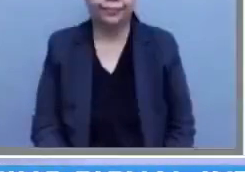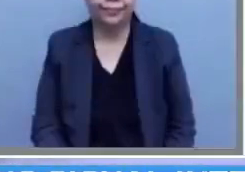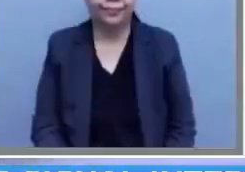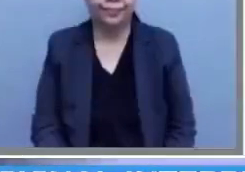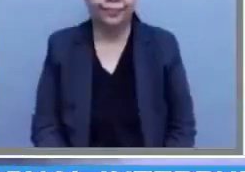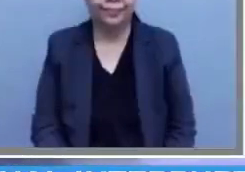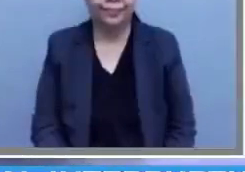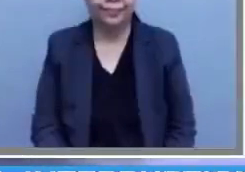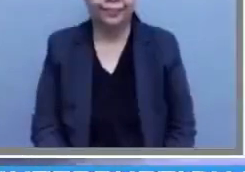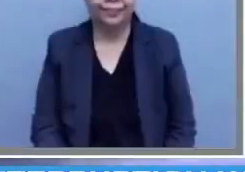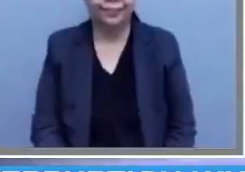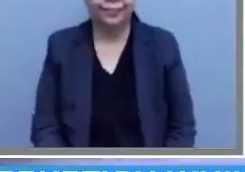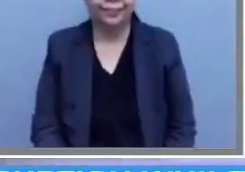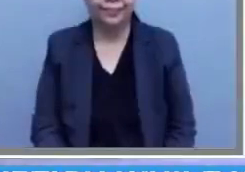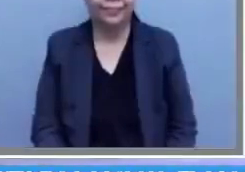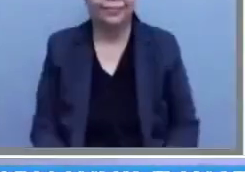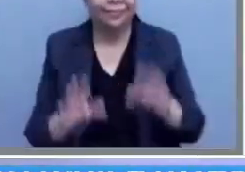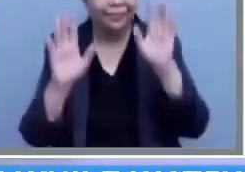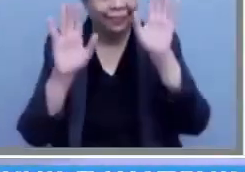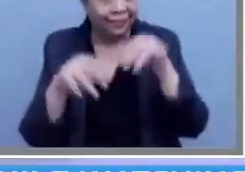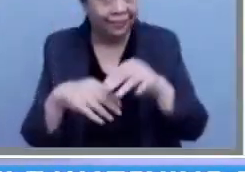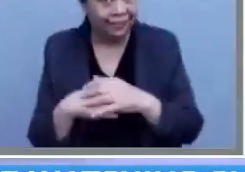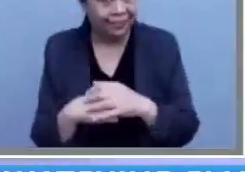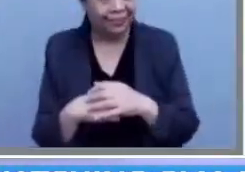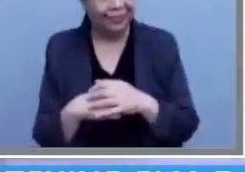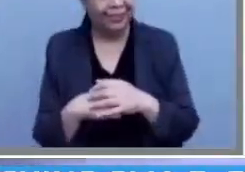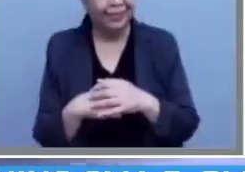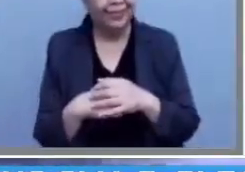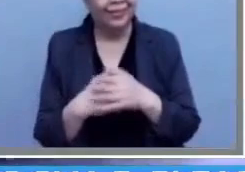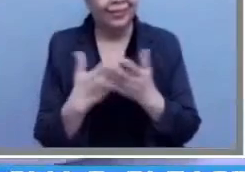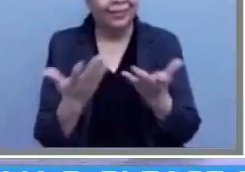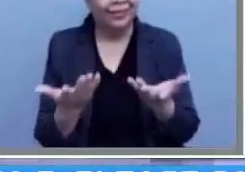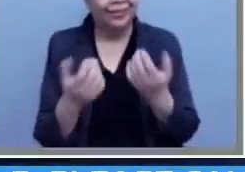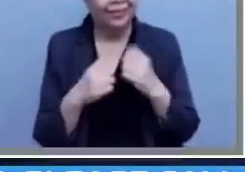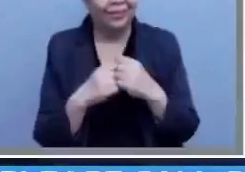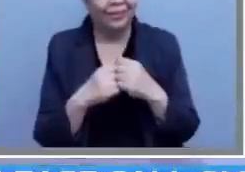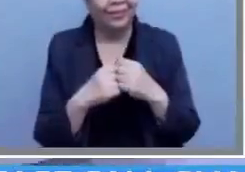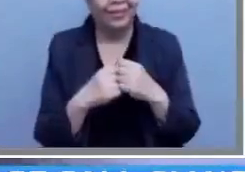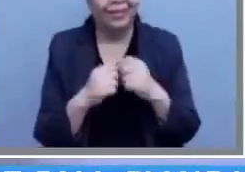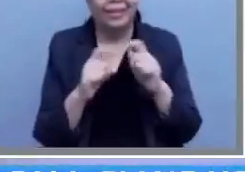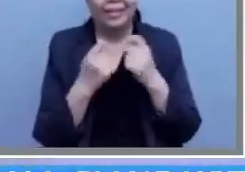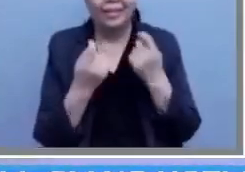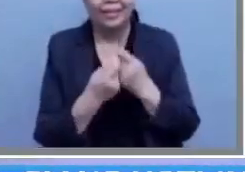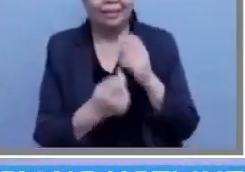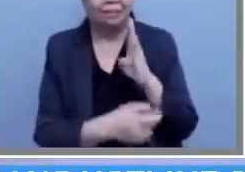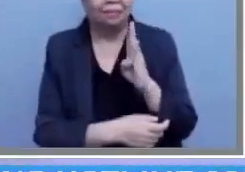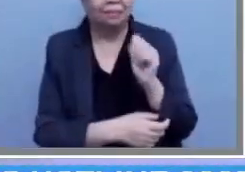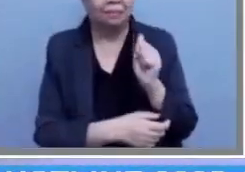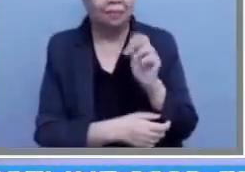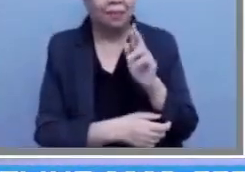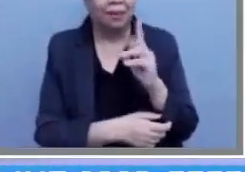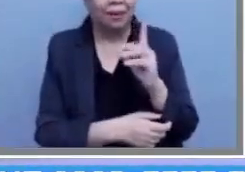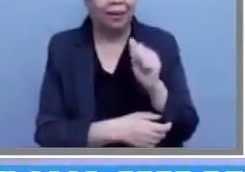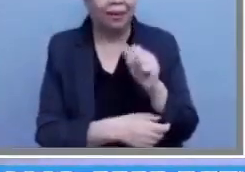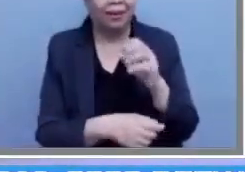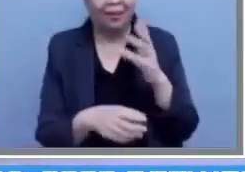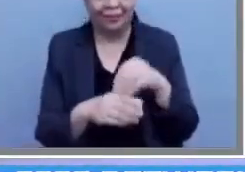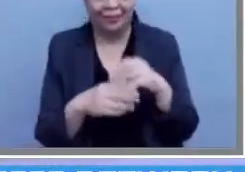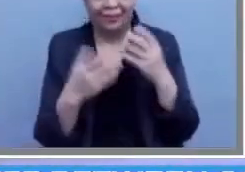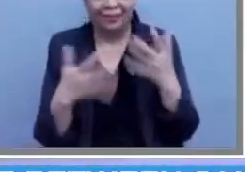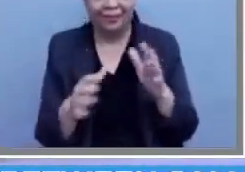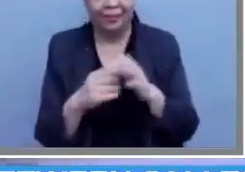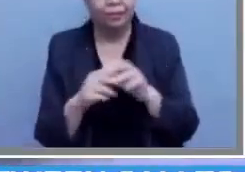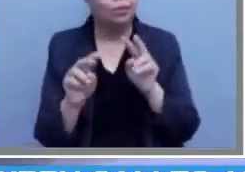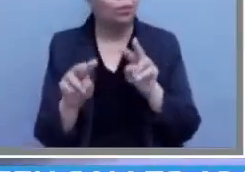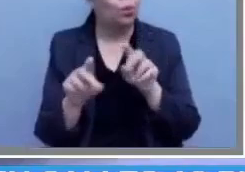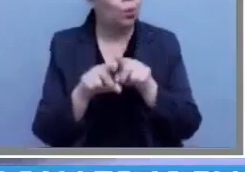Oh ito na Mar Cony ha Bukod sa team barda na nakasama natin dito sa balita ko eh kaabang-abang din ang